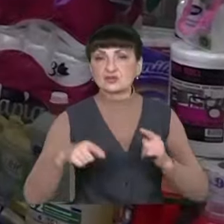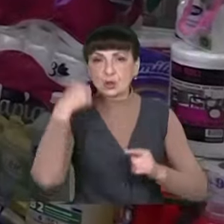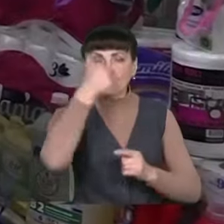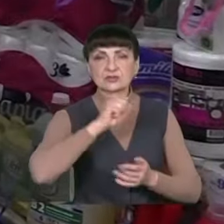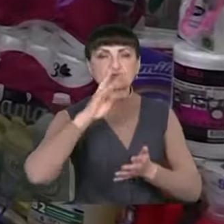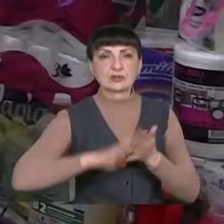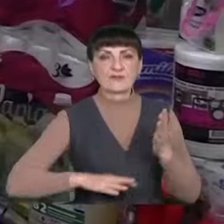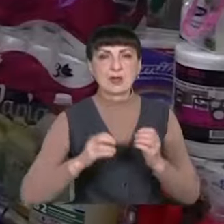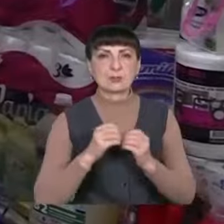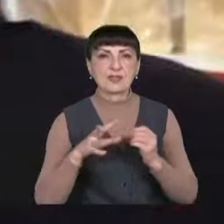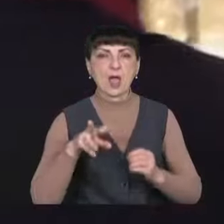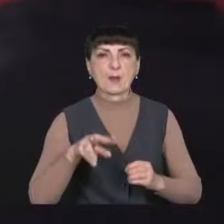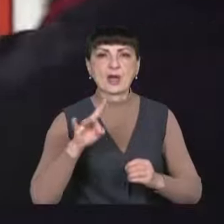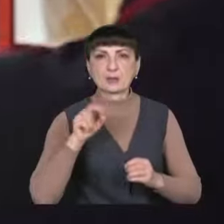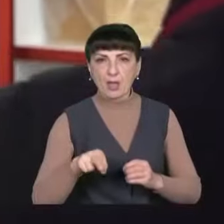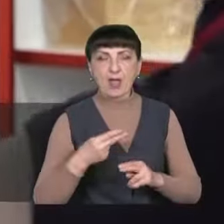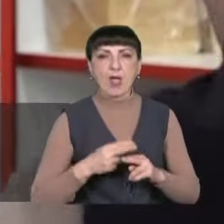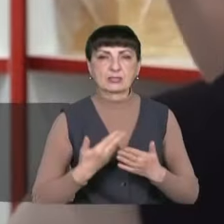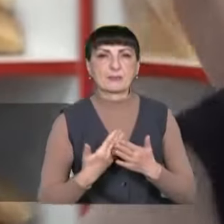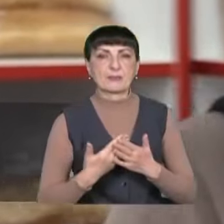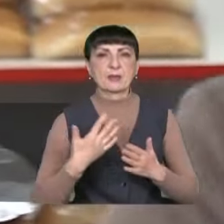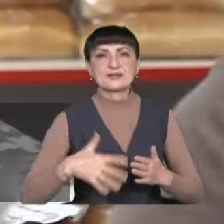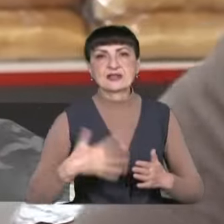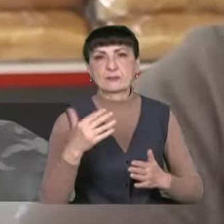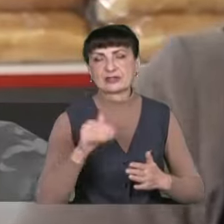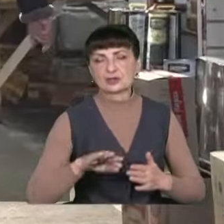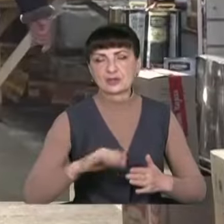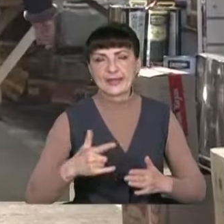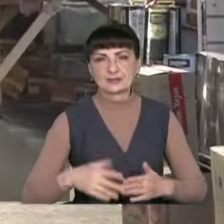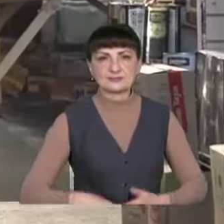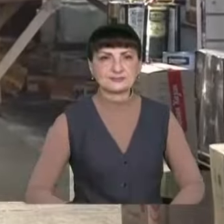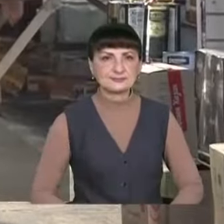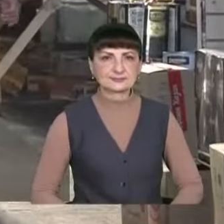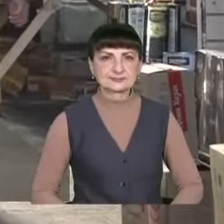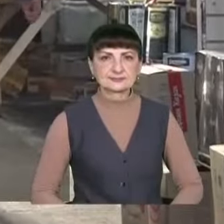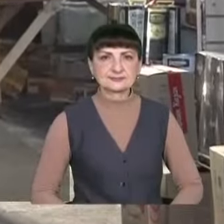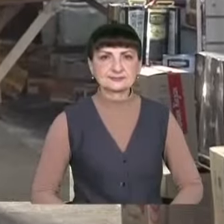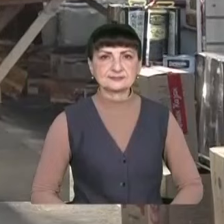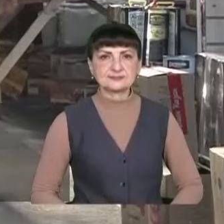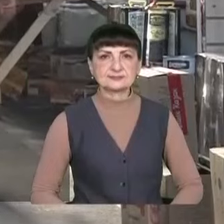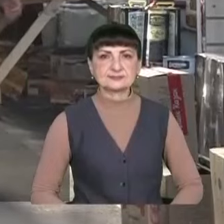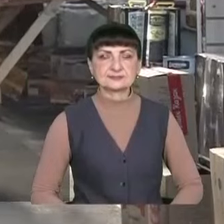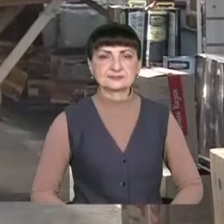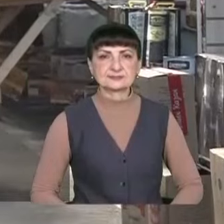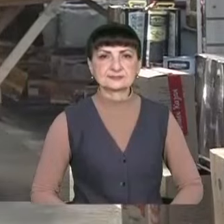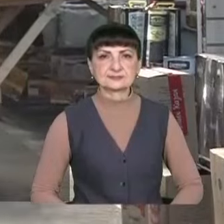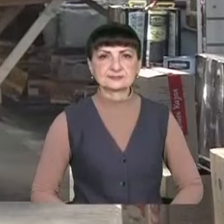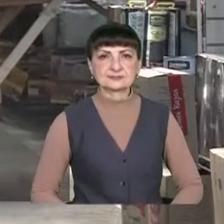штраф в размере 15 МРП – это порядка 55 тысяч тенге. Аида Иманали, Алишер Иргалиева, телеканал «Алматы».